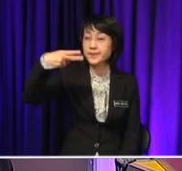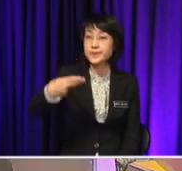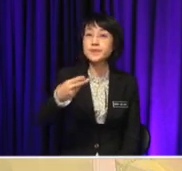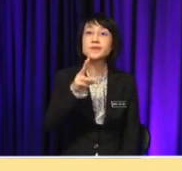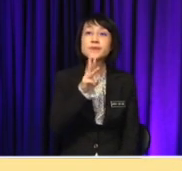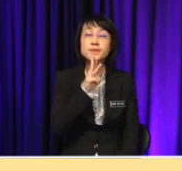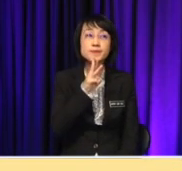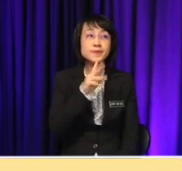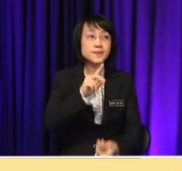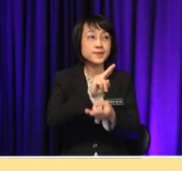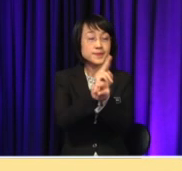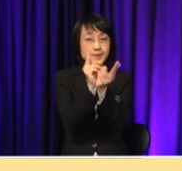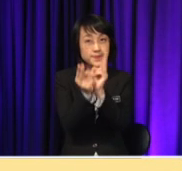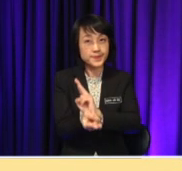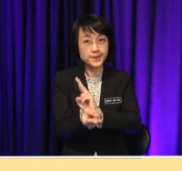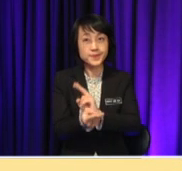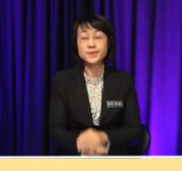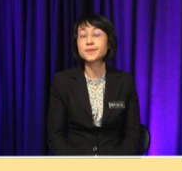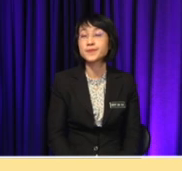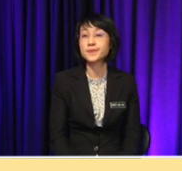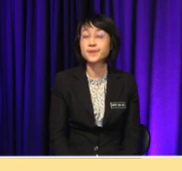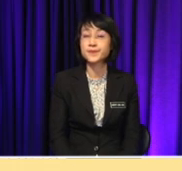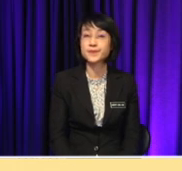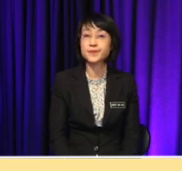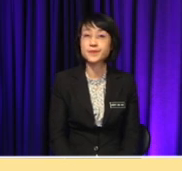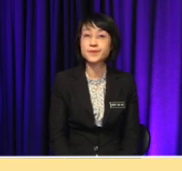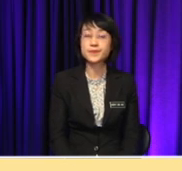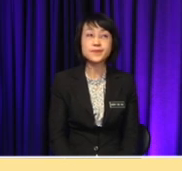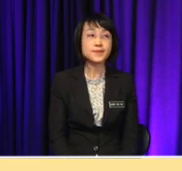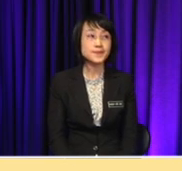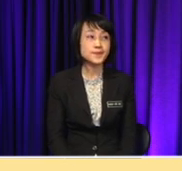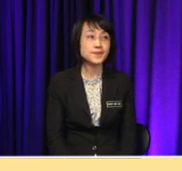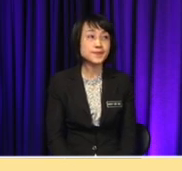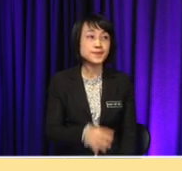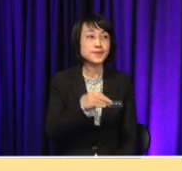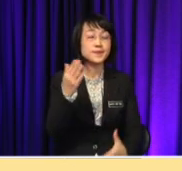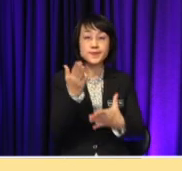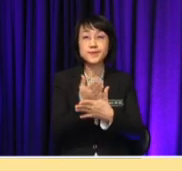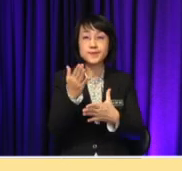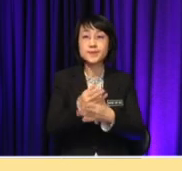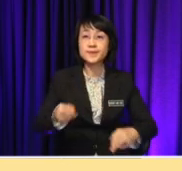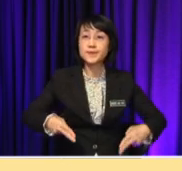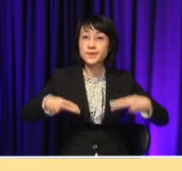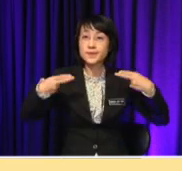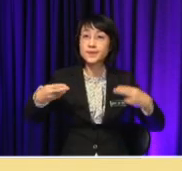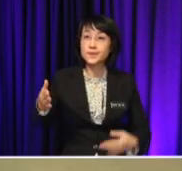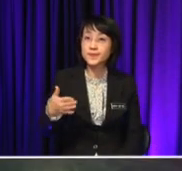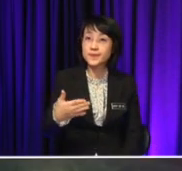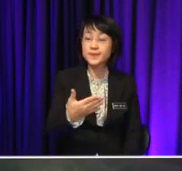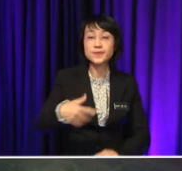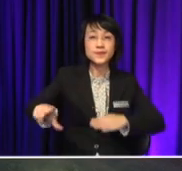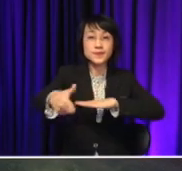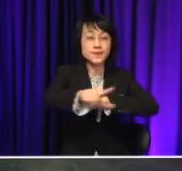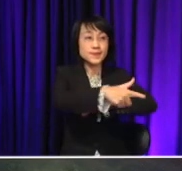dengan bacaan-bacaan ya berubah dan menjadikan kehidupan akuatik ikan mati